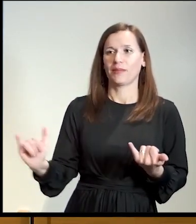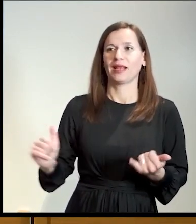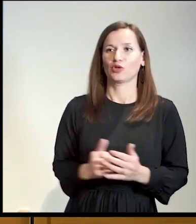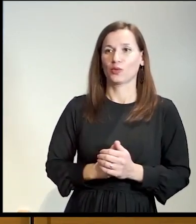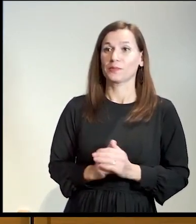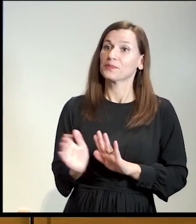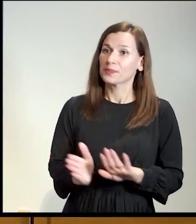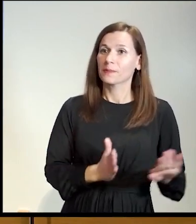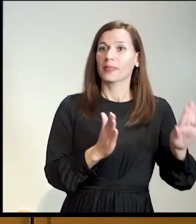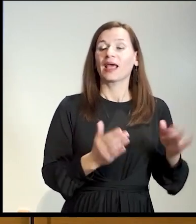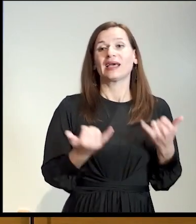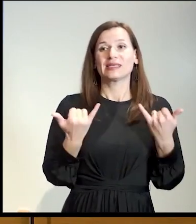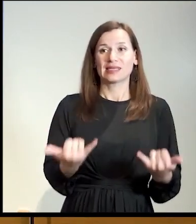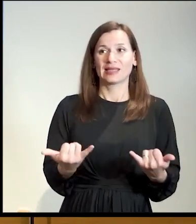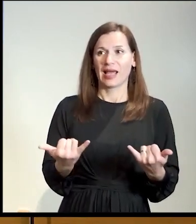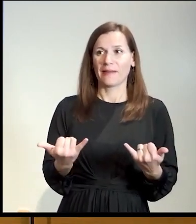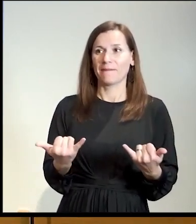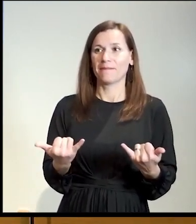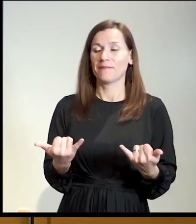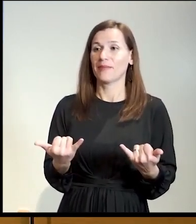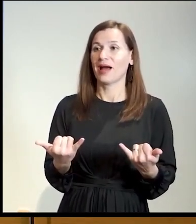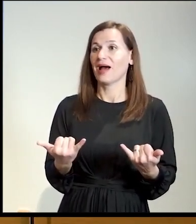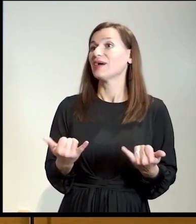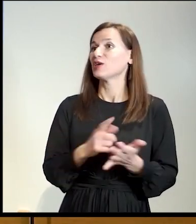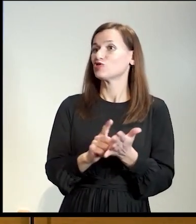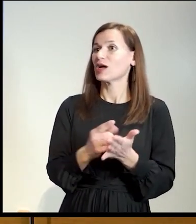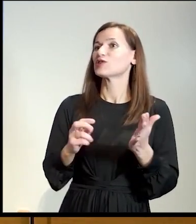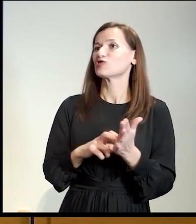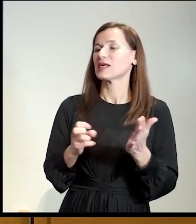Zdaj pa, po kretnji leta, je čas še za poezijo.